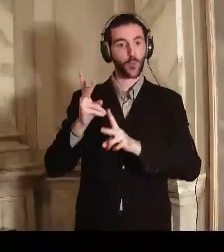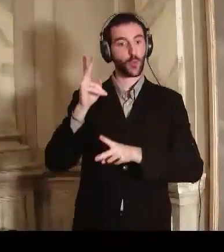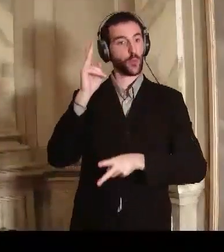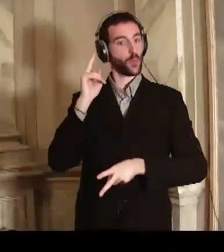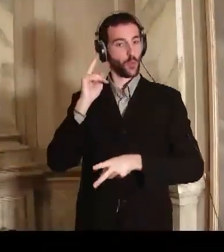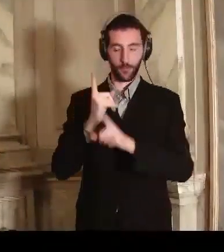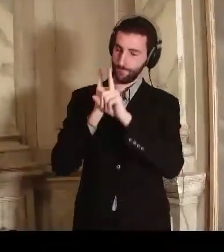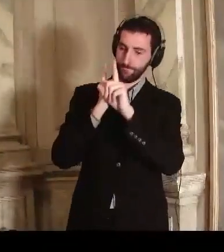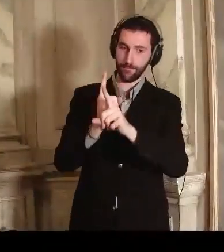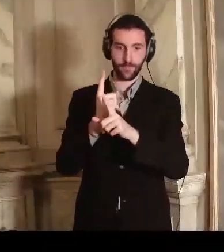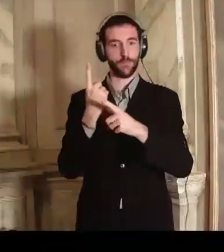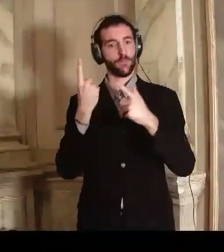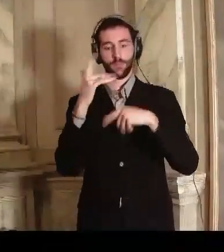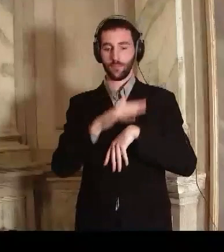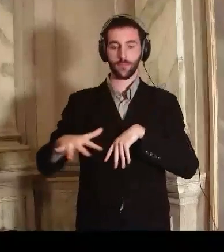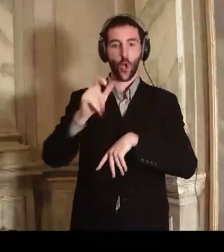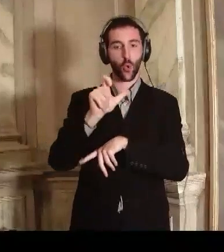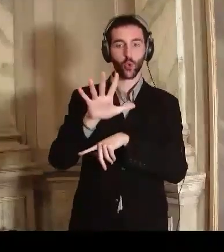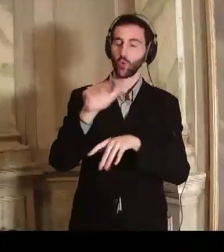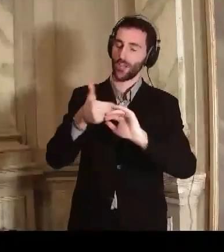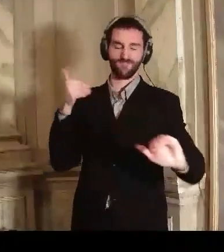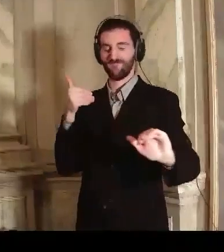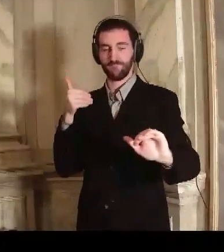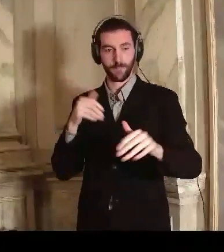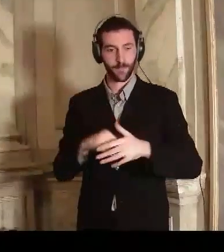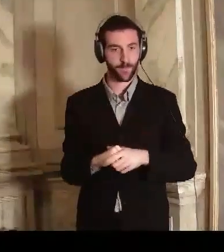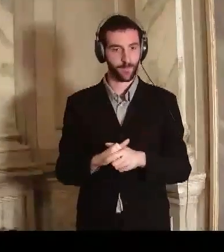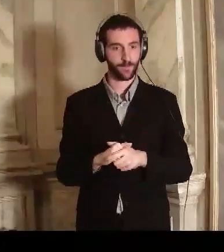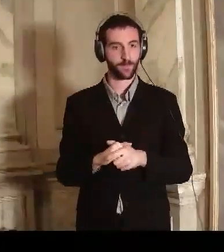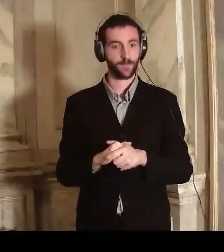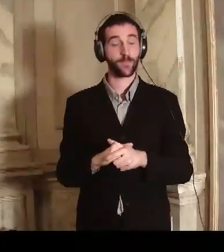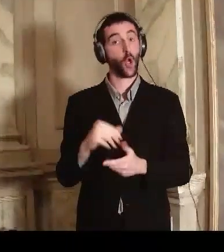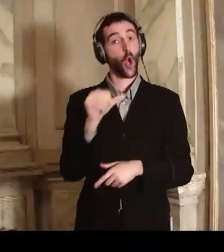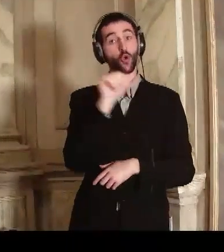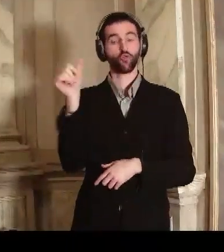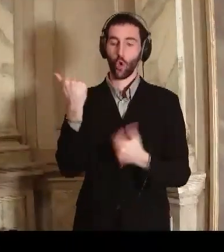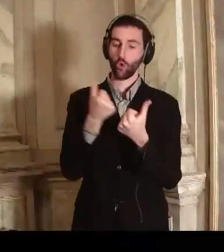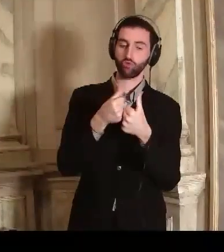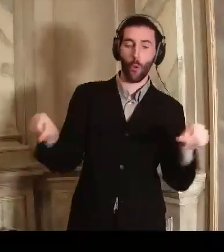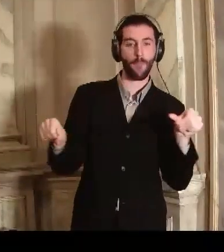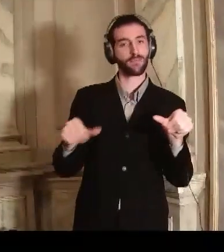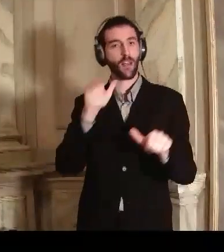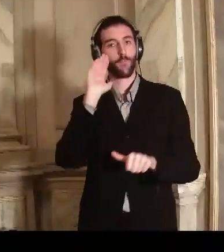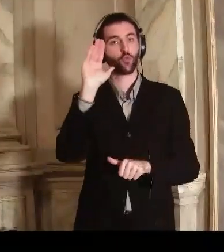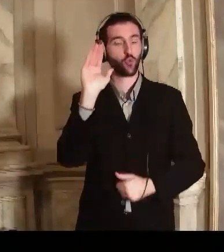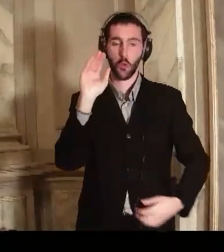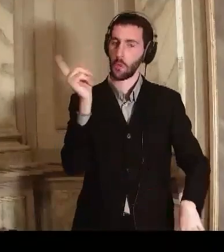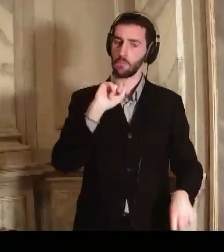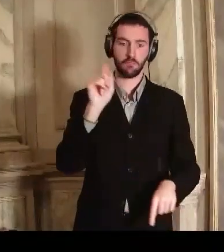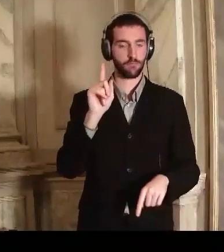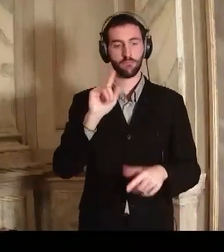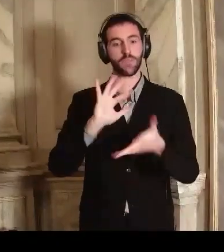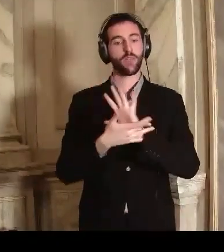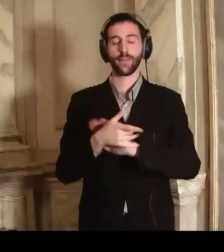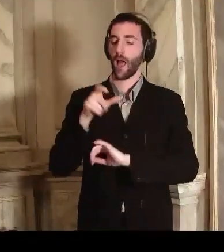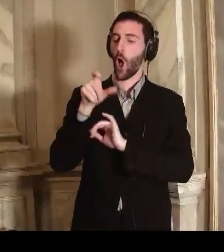e dal mainstreaming della cultura. Non una semplice scommessa sul futuro, ma un obbligo,